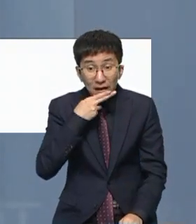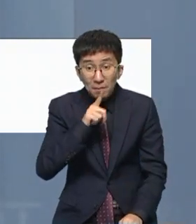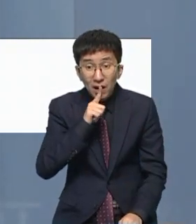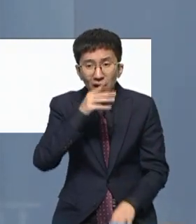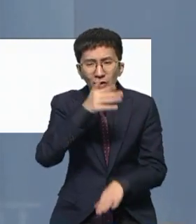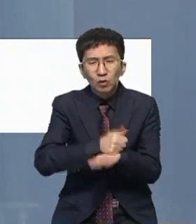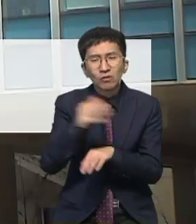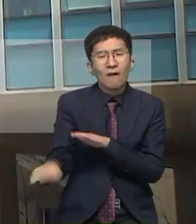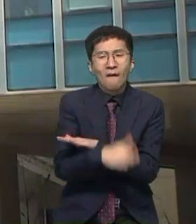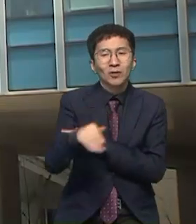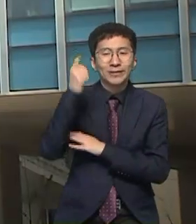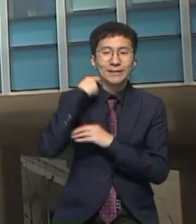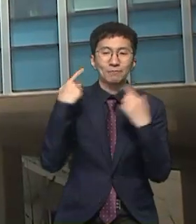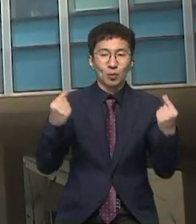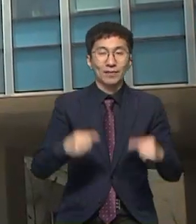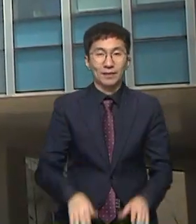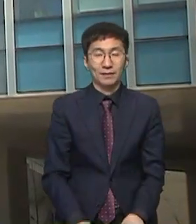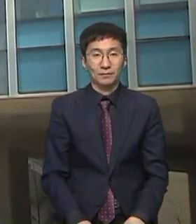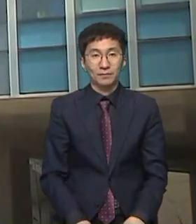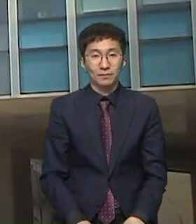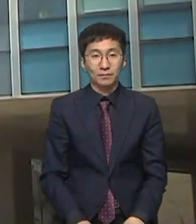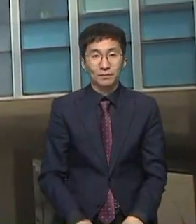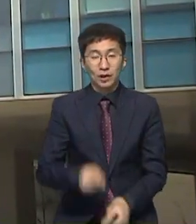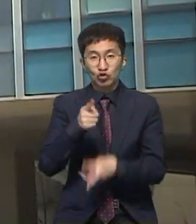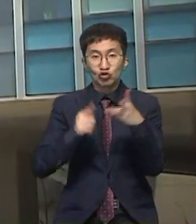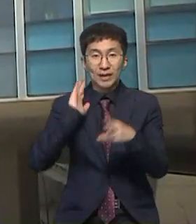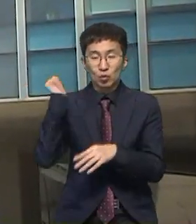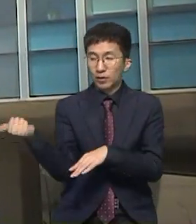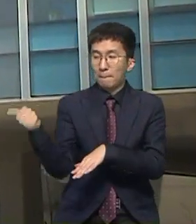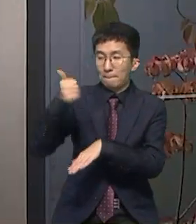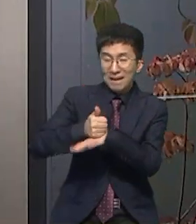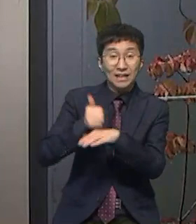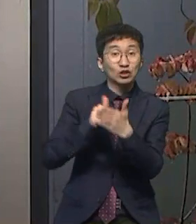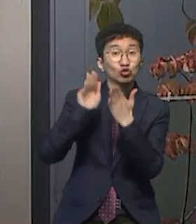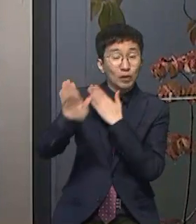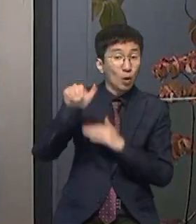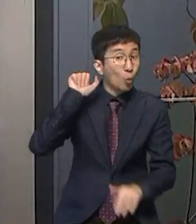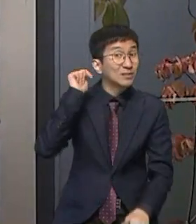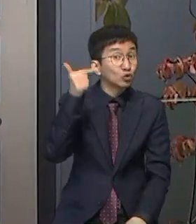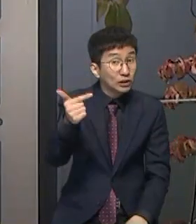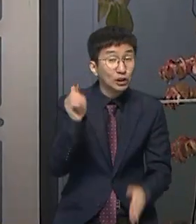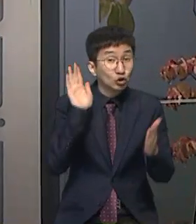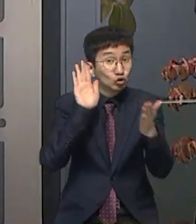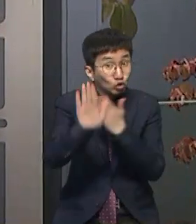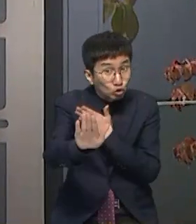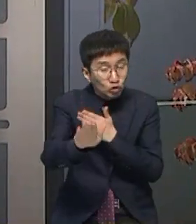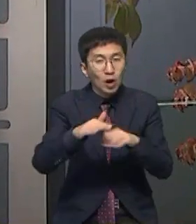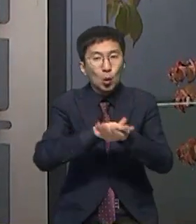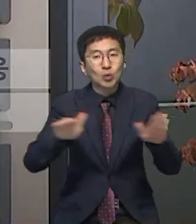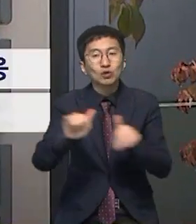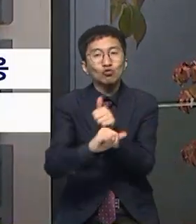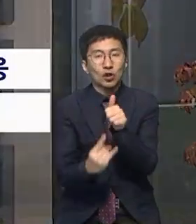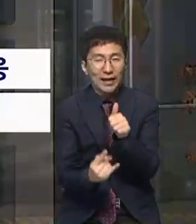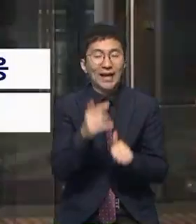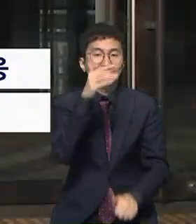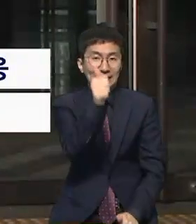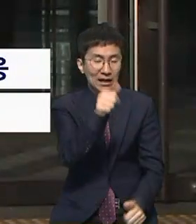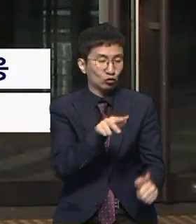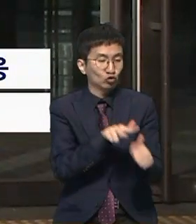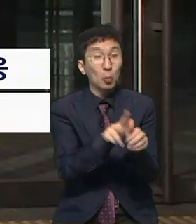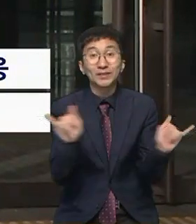심각합니다 3 정부 출범 우 56m 않을 선택된 공정거래위원장 후보자 능력과 함께